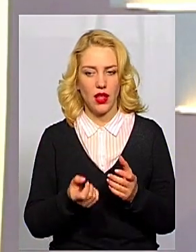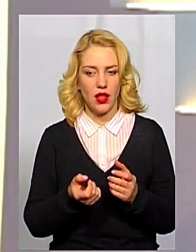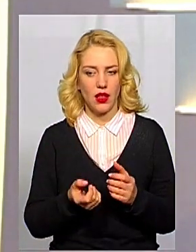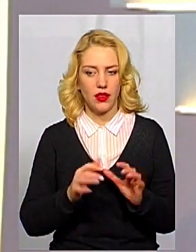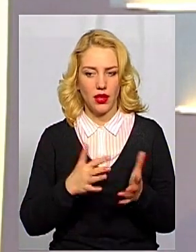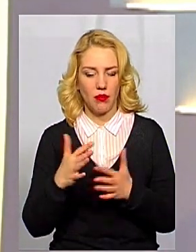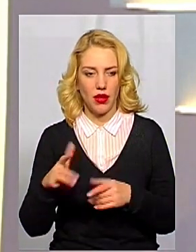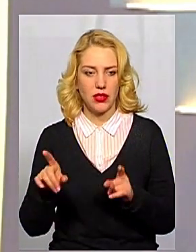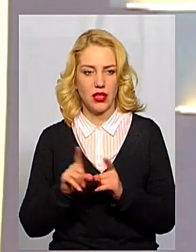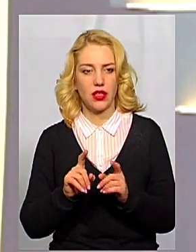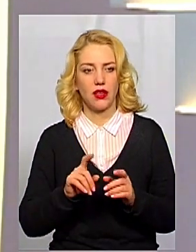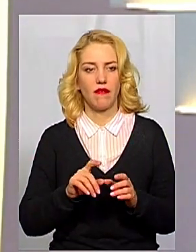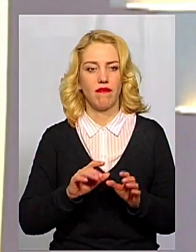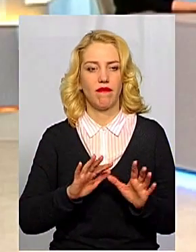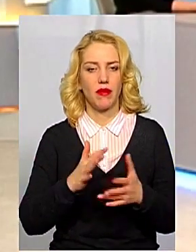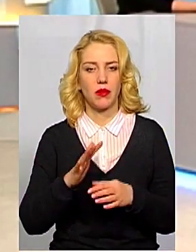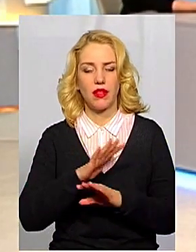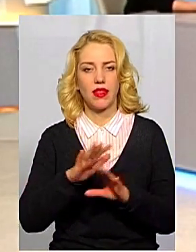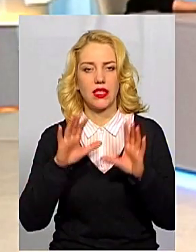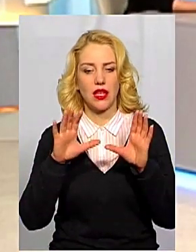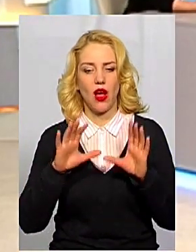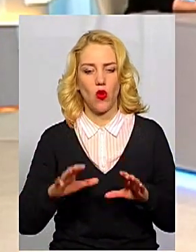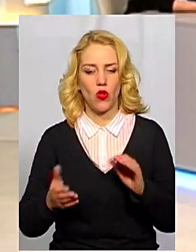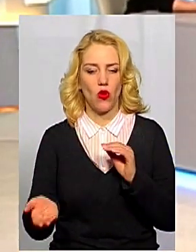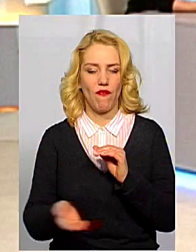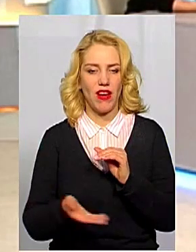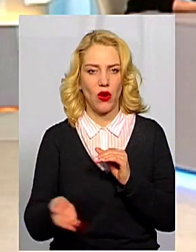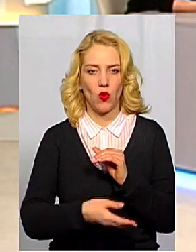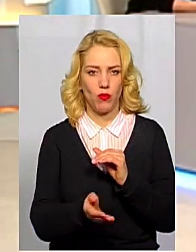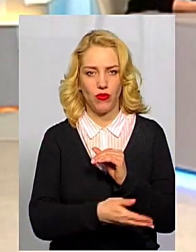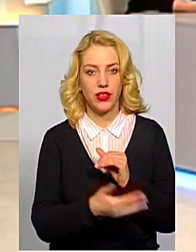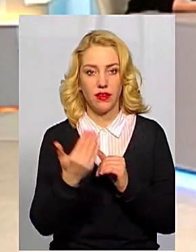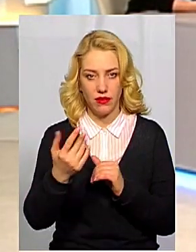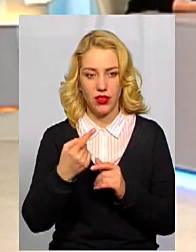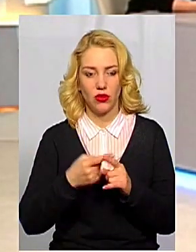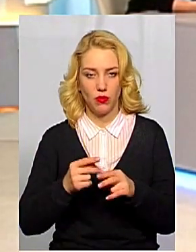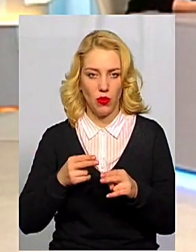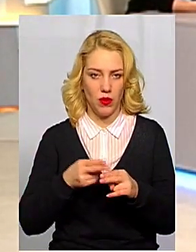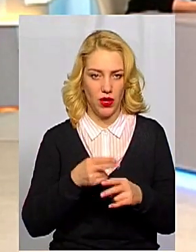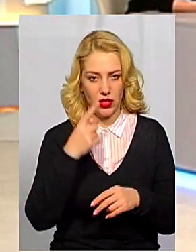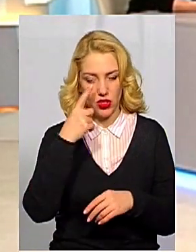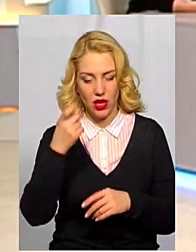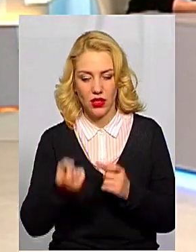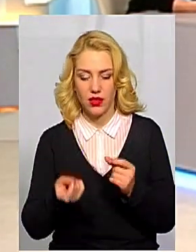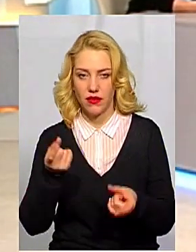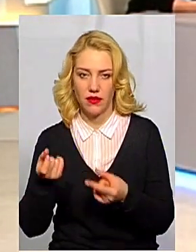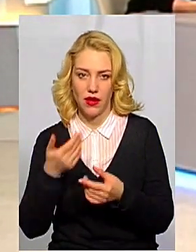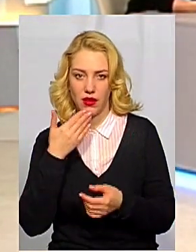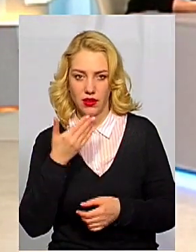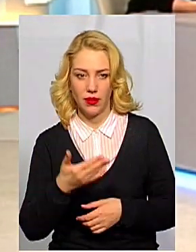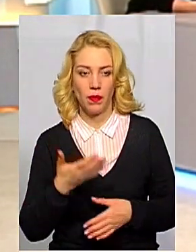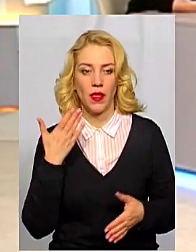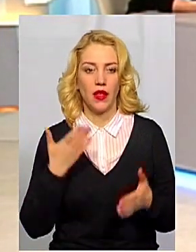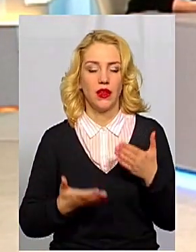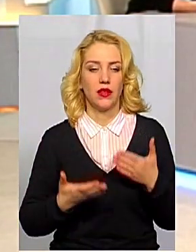випадки незаконного вирубування? Ви їх виявляєте, попереджаєте? Як це? Розумієте, от якщо ми говоримо про,